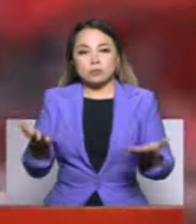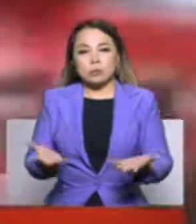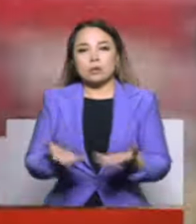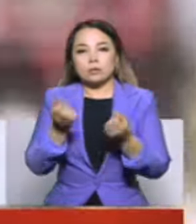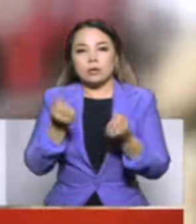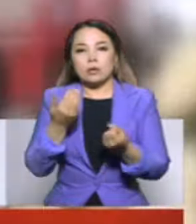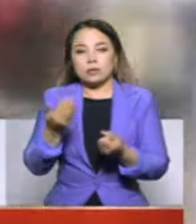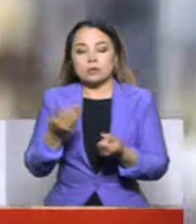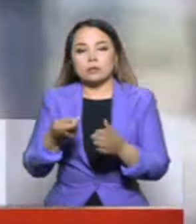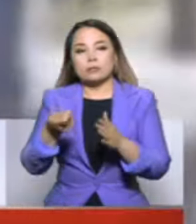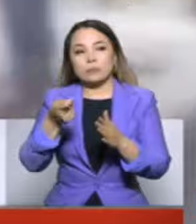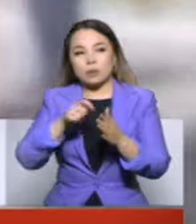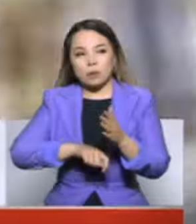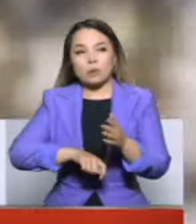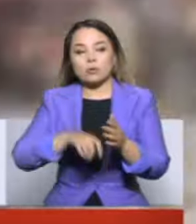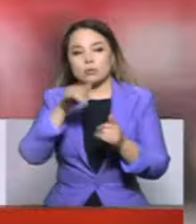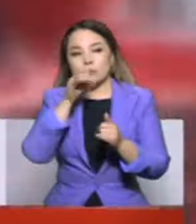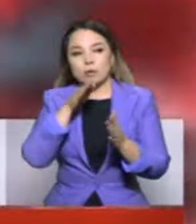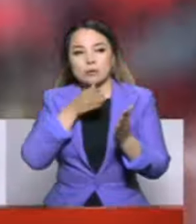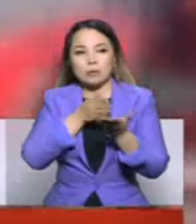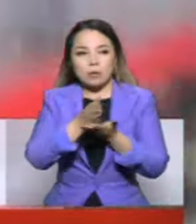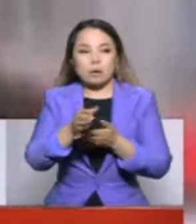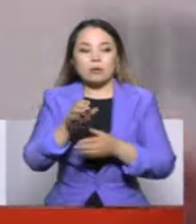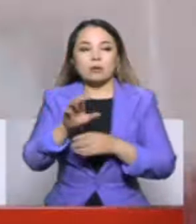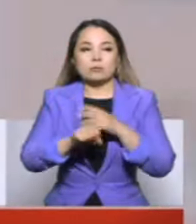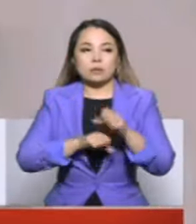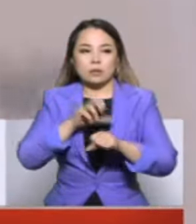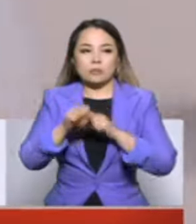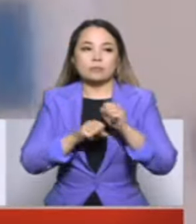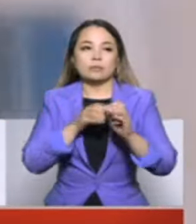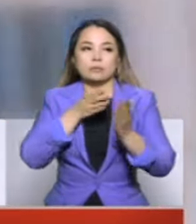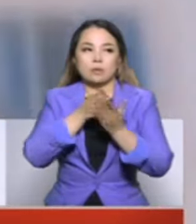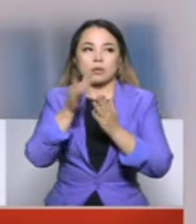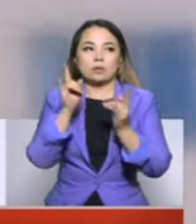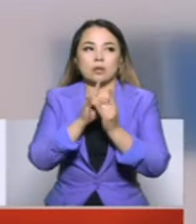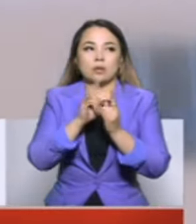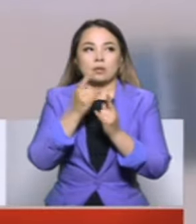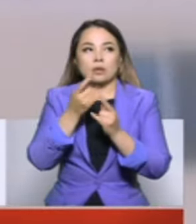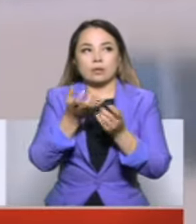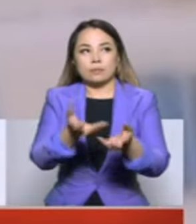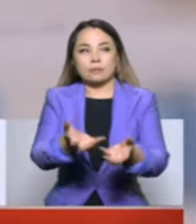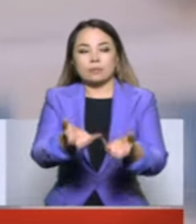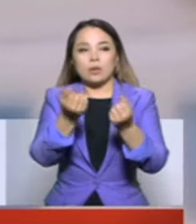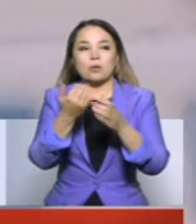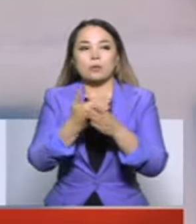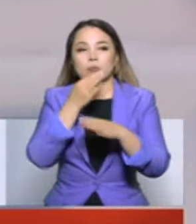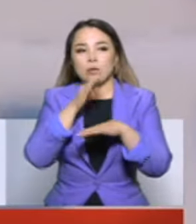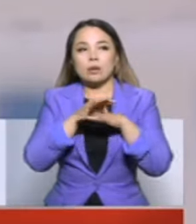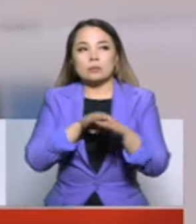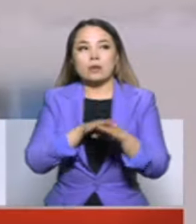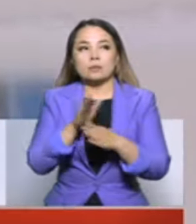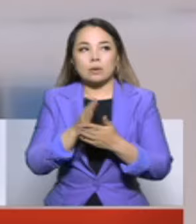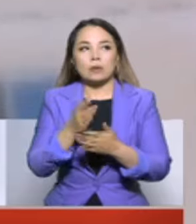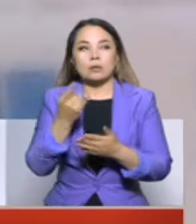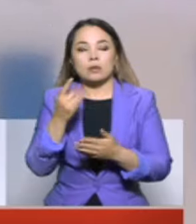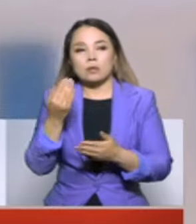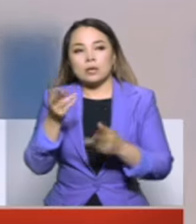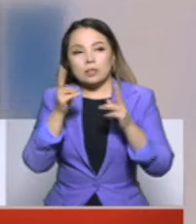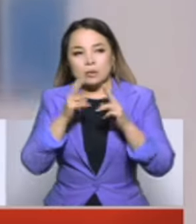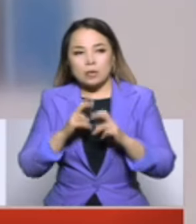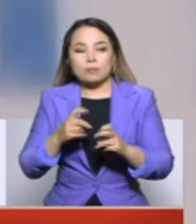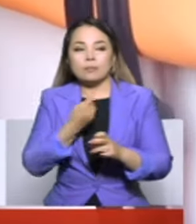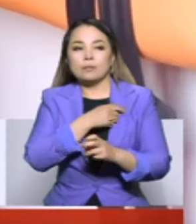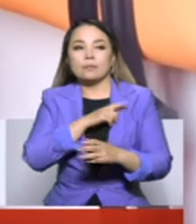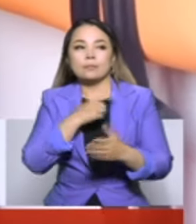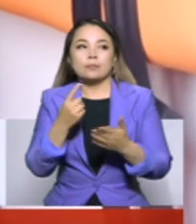Құтқарушылар есік құлыптаулы болған соң автосат арқылы терезеден кіріп, сәбиді аман есен алып шықты. Қызметкерлер баланы тексеріп,